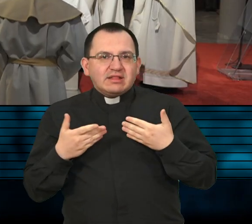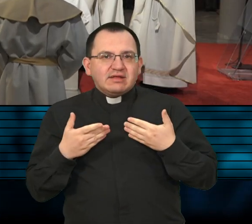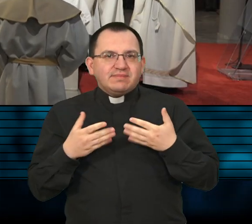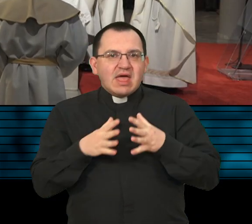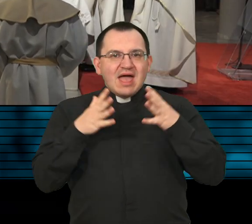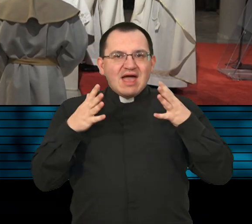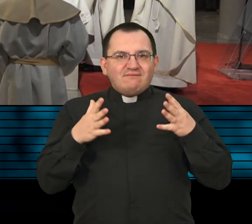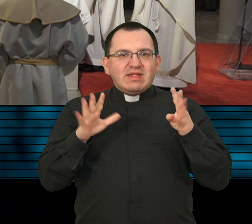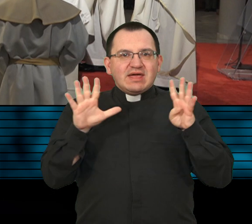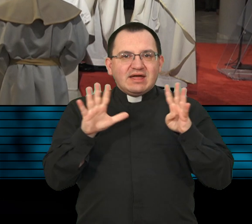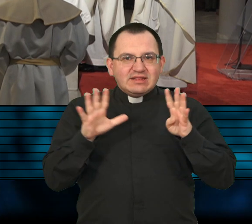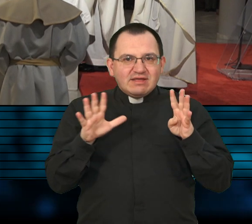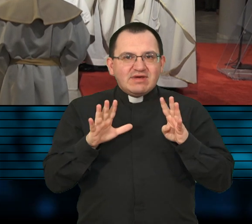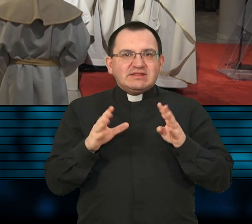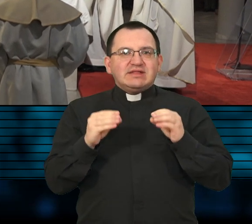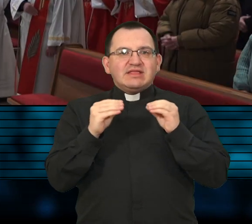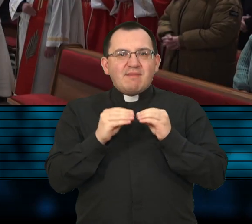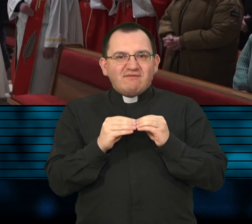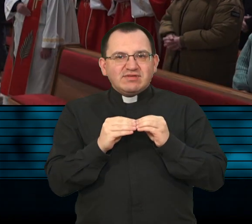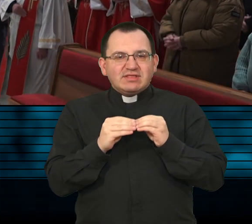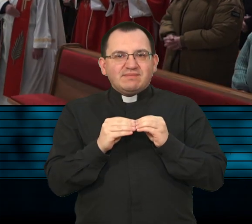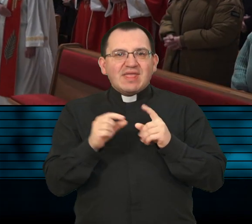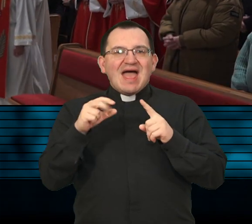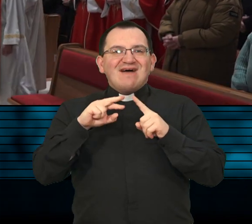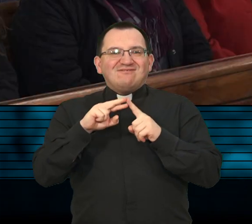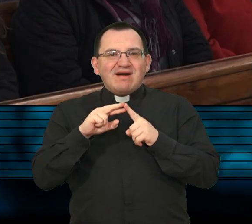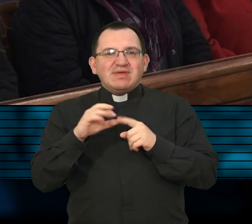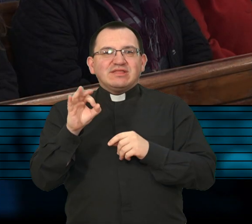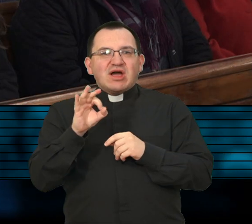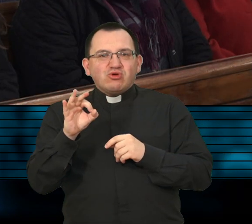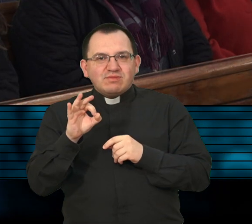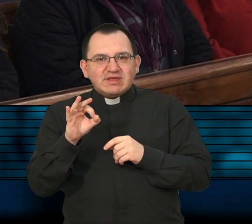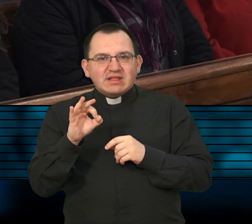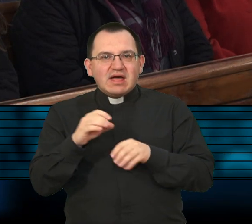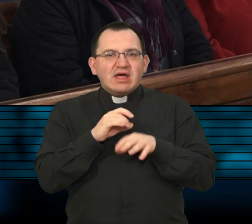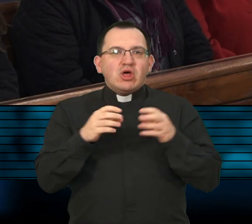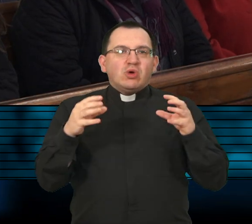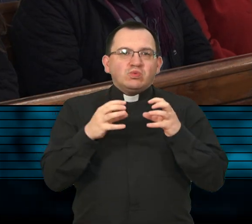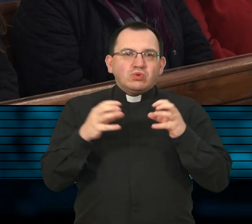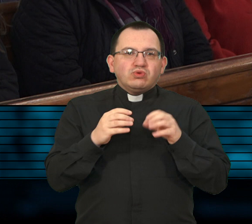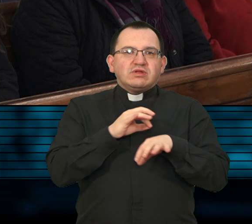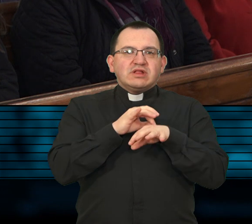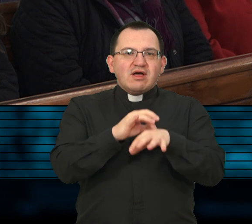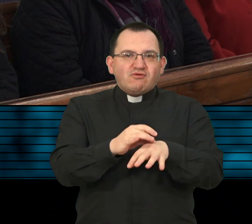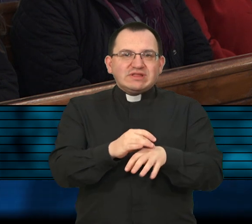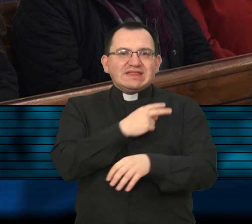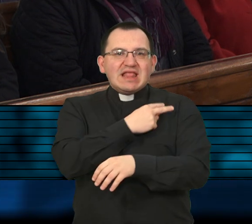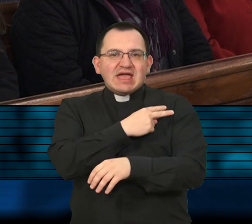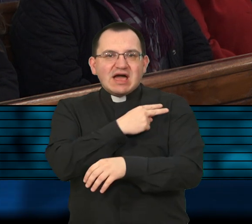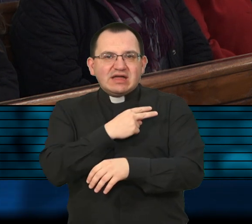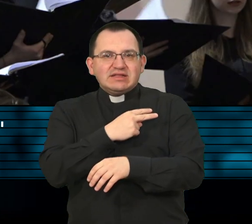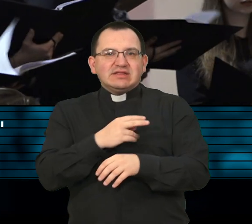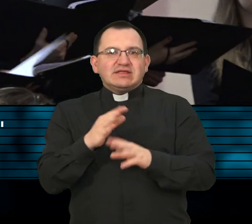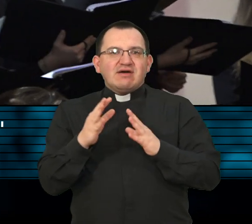Svetom Josipu u župi Svetog Josipa na Banfici. Fabijanska osmina. Susret voditelja i suradnika župnih karitasa Varaždinske